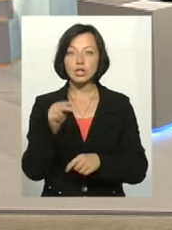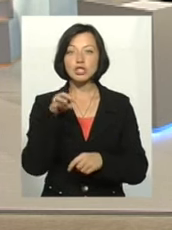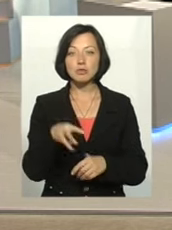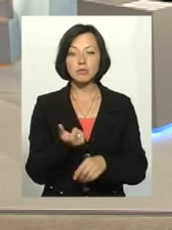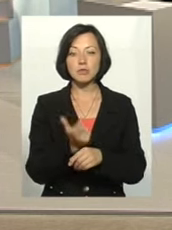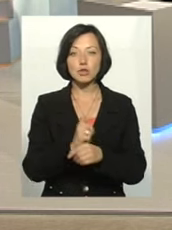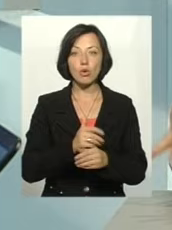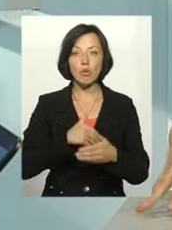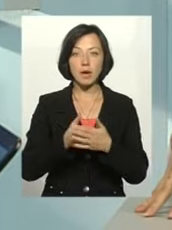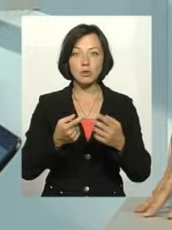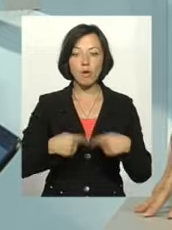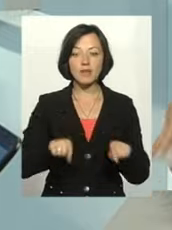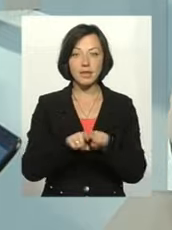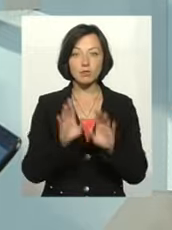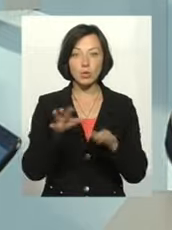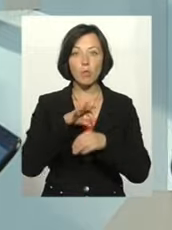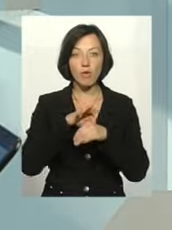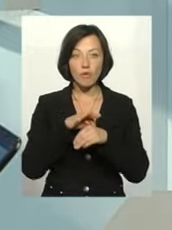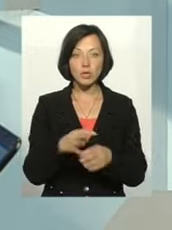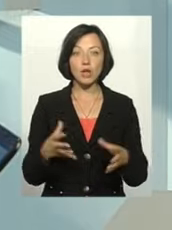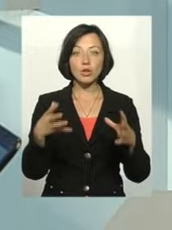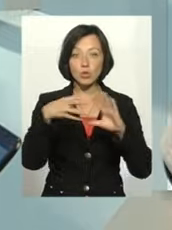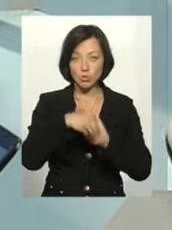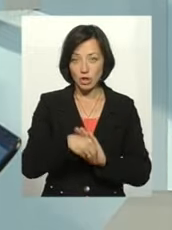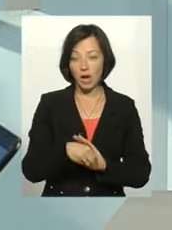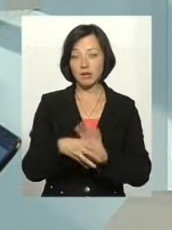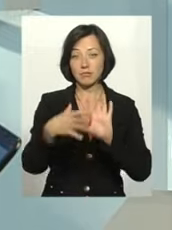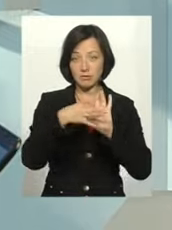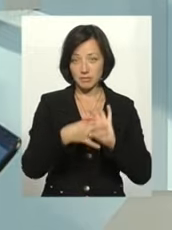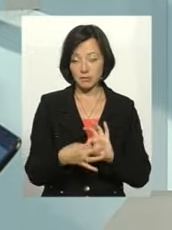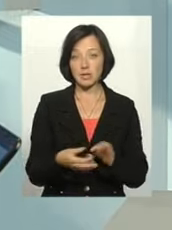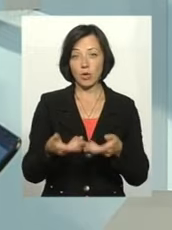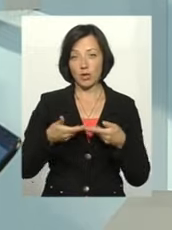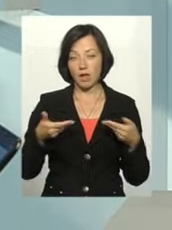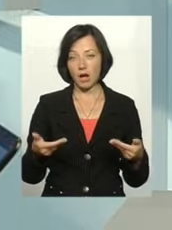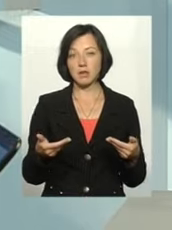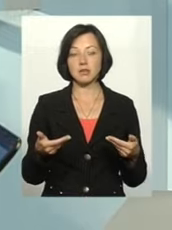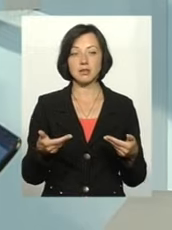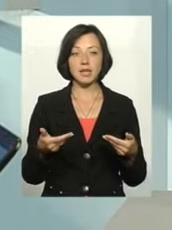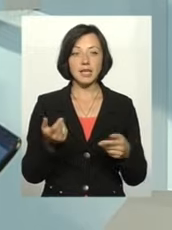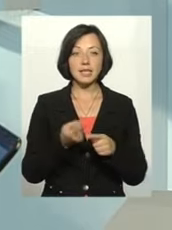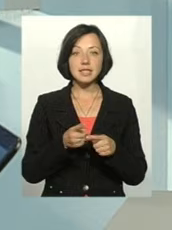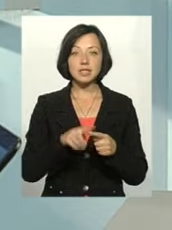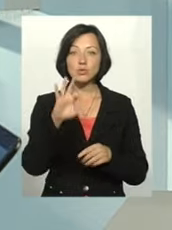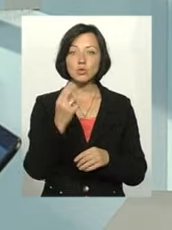громадських організацій буде це проводити, долучайтеся до нас, будьте разом, приєднуйтесь. Ці